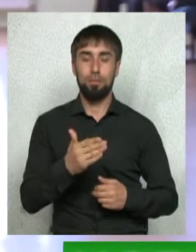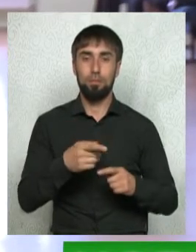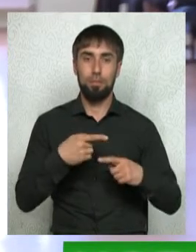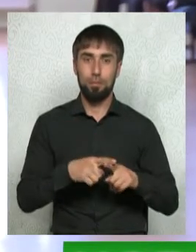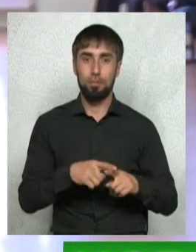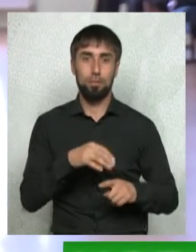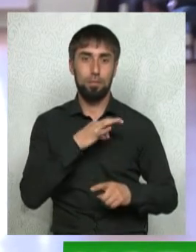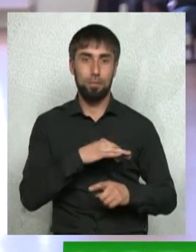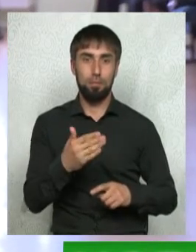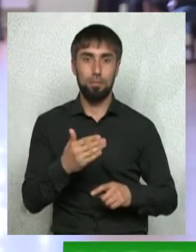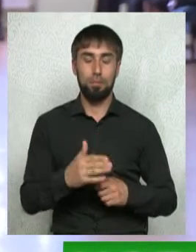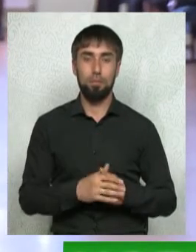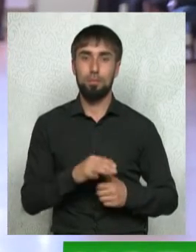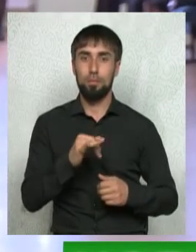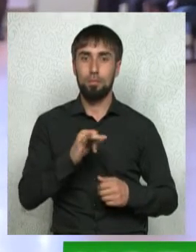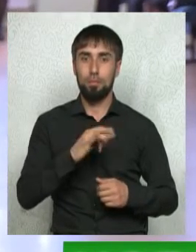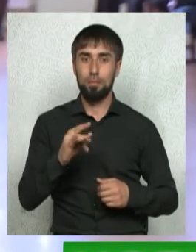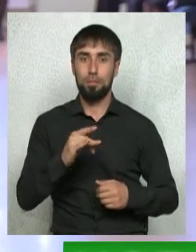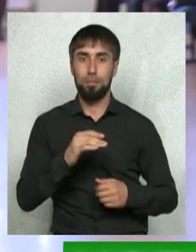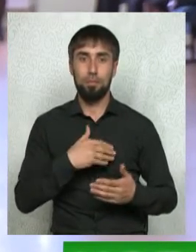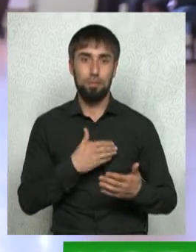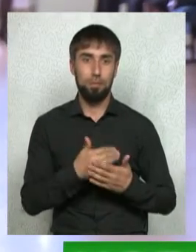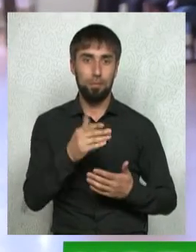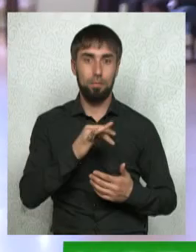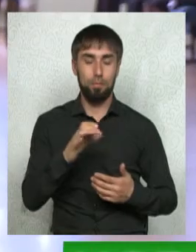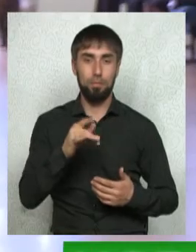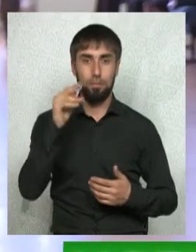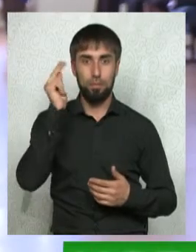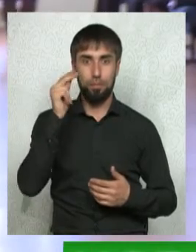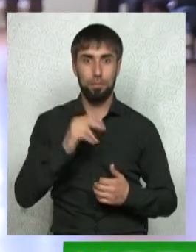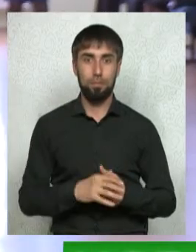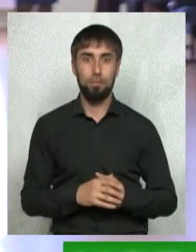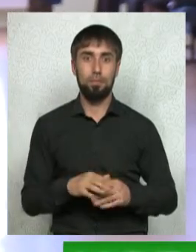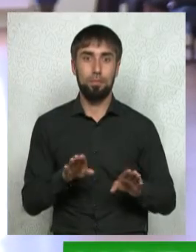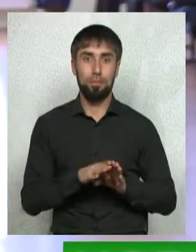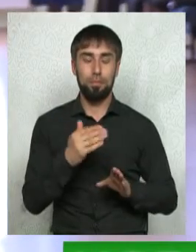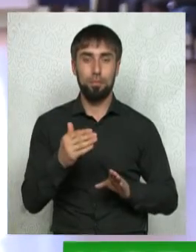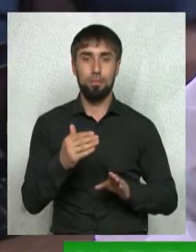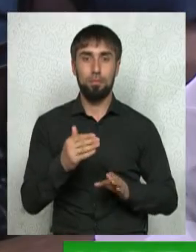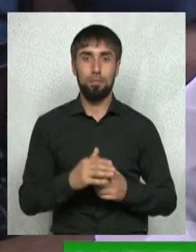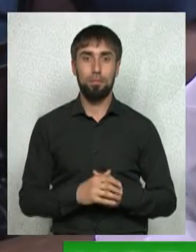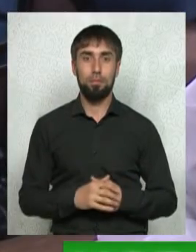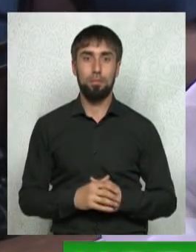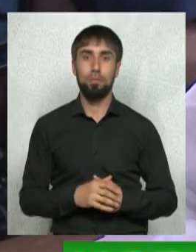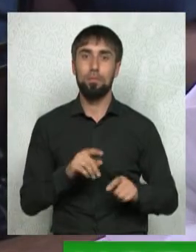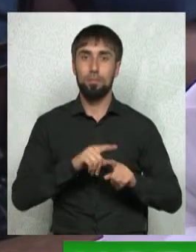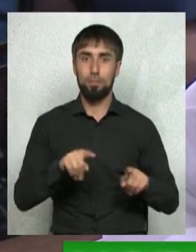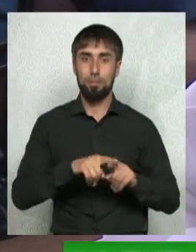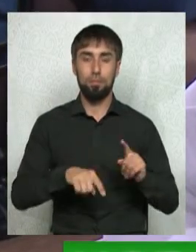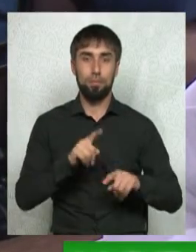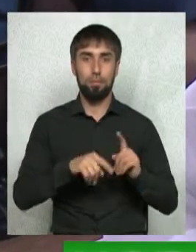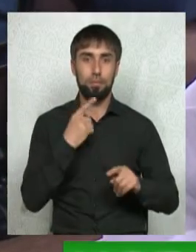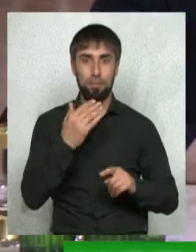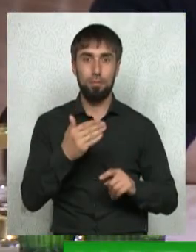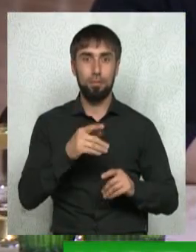использование, например, того же интерактивного комплекса для изучения каких-то тем конкретных. Популяризация родного языка